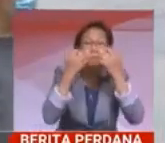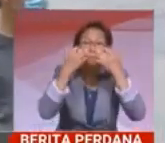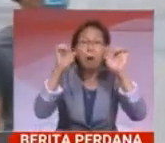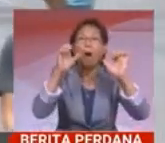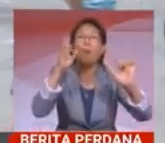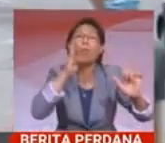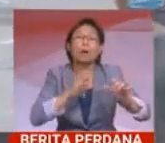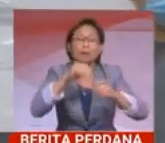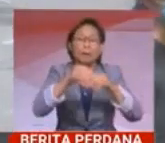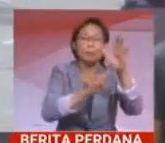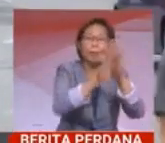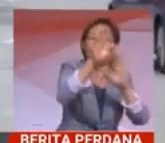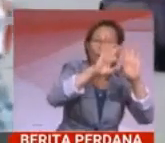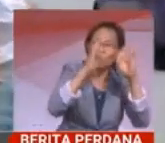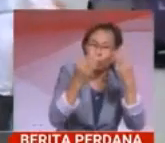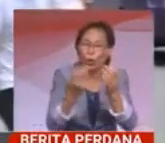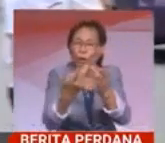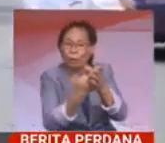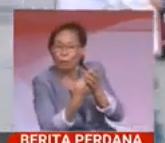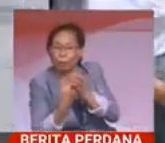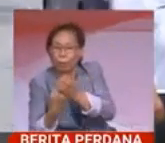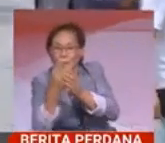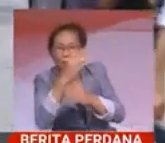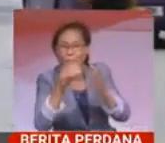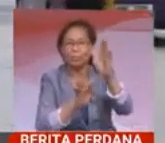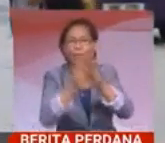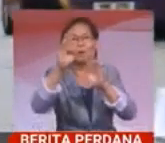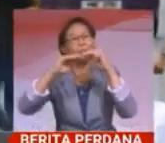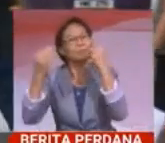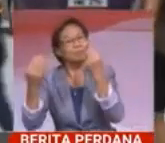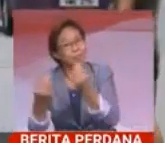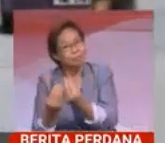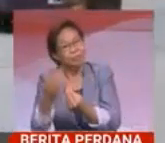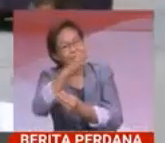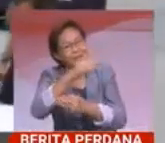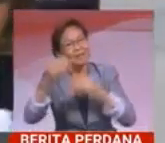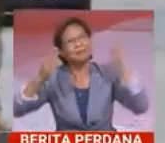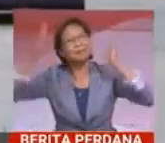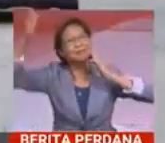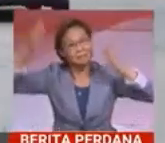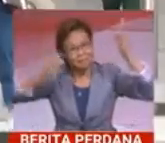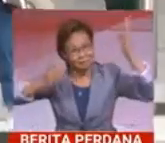dalam pembangunan keluarga perpaduan dan pembangunan masyarakat secara